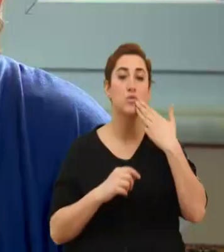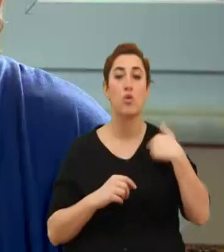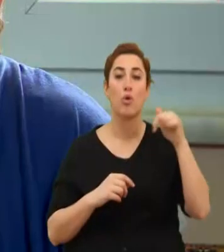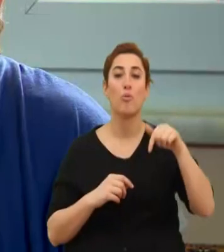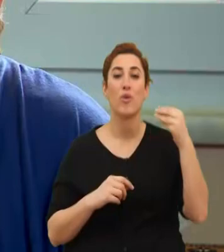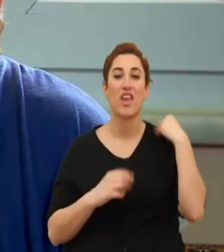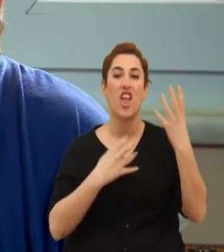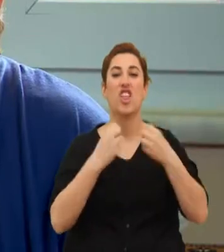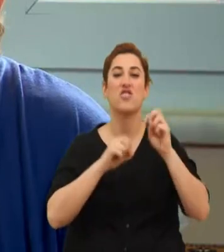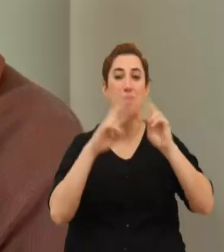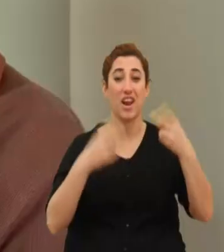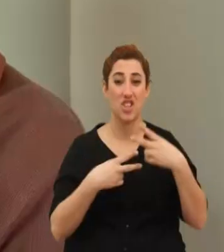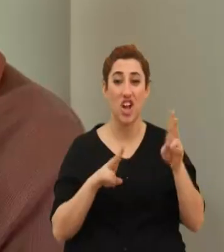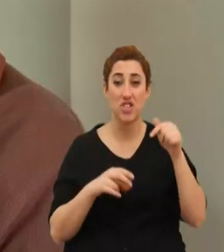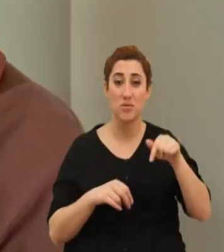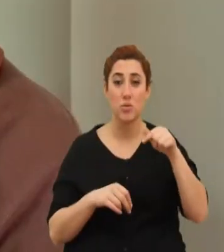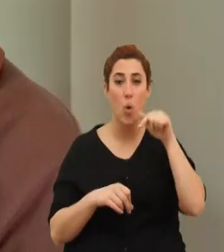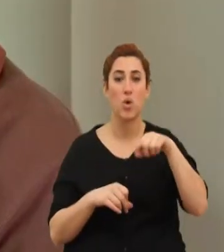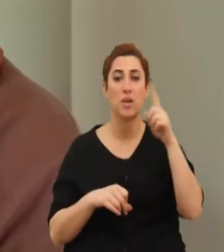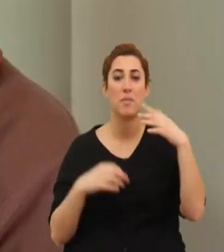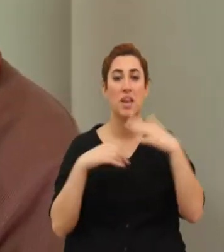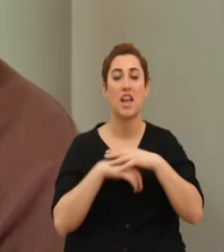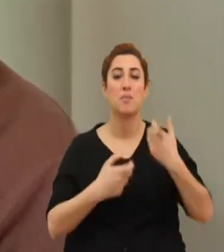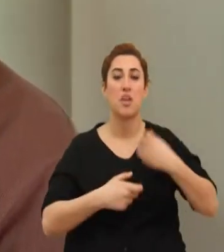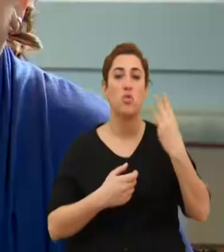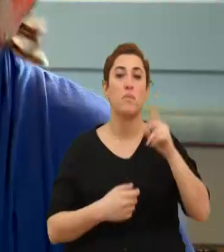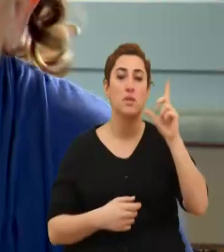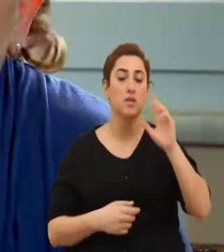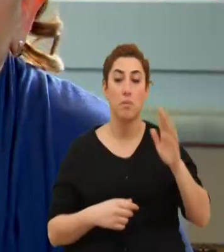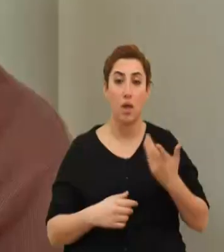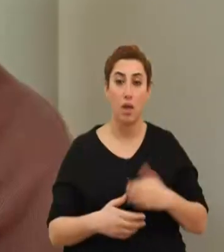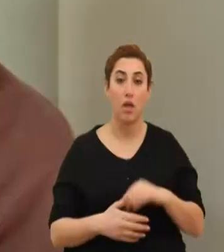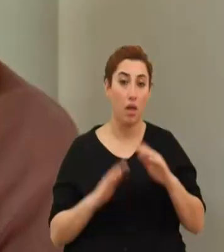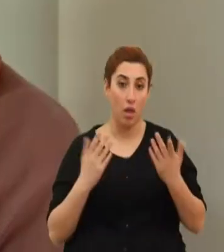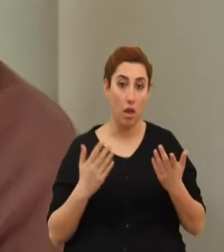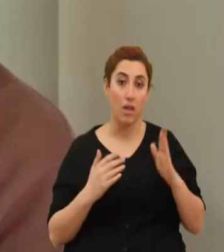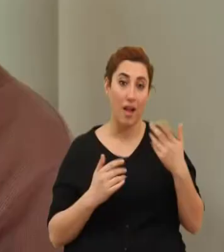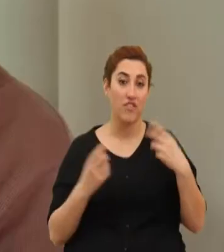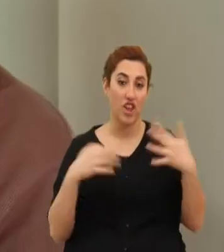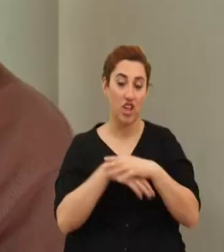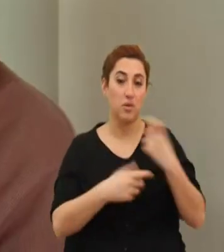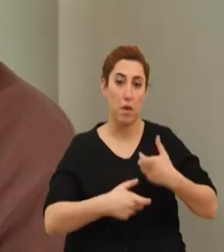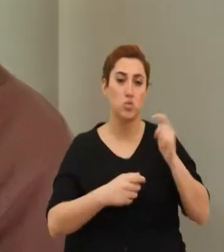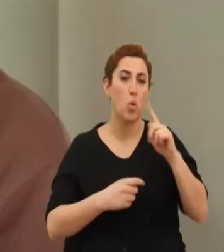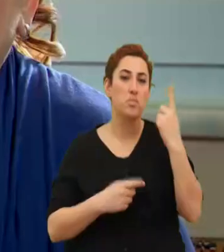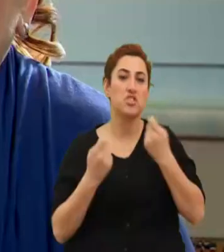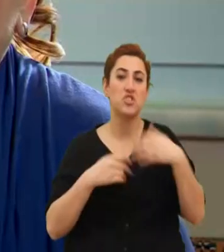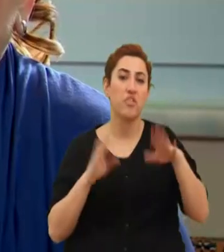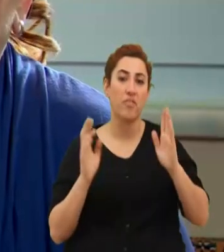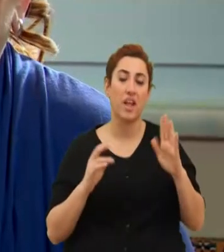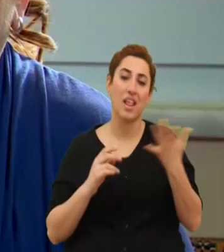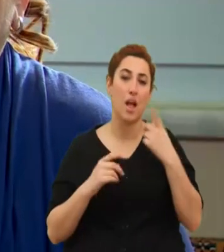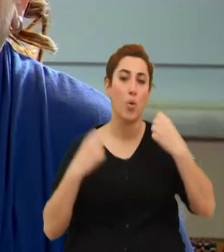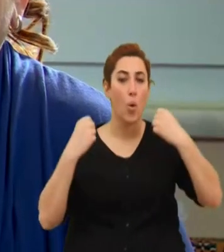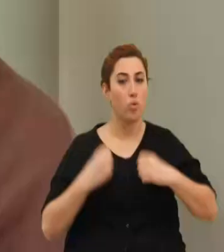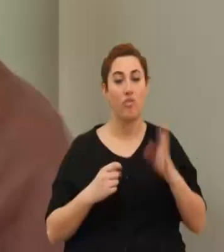Bu yeni alışveriş merkezi açılmış ya. Orada bir gece bekçisi lazımmış. Yani gece bekçisi canım. Zor bir iş değil ki. Yani